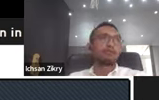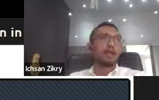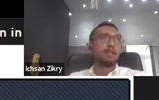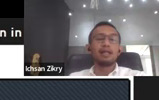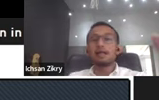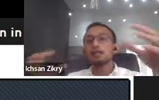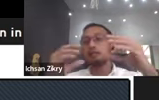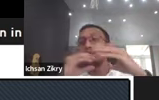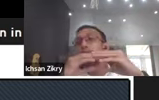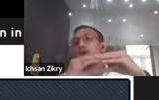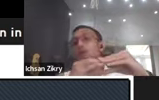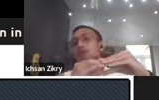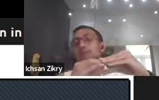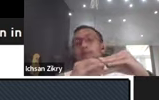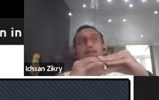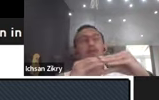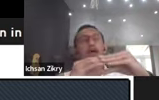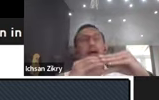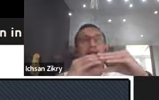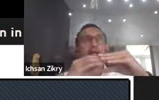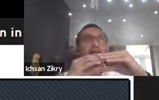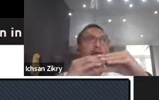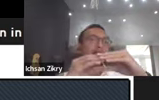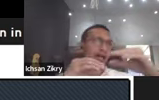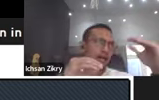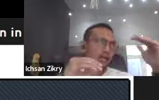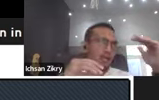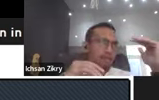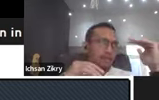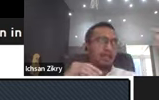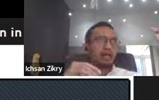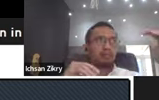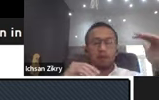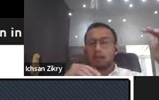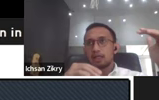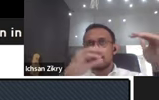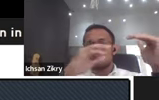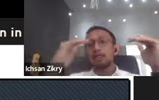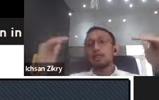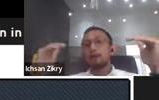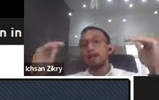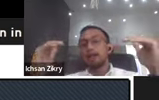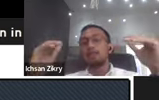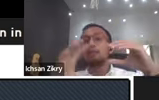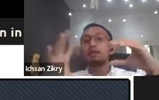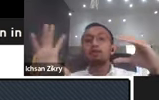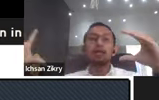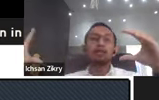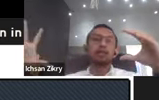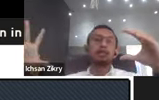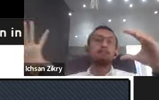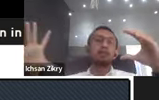14.1 ayat 1 huruf G ini, dari yang sebelumnya Korwas PPNS itu hanyalah antara penyidik Polri dengan penyidik